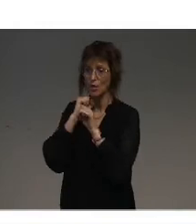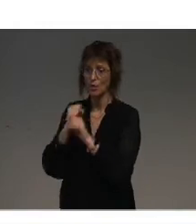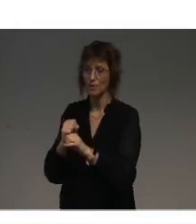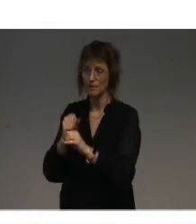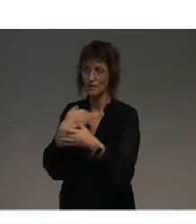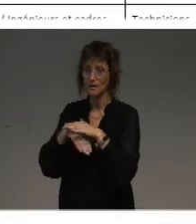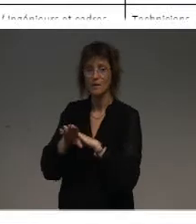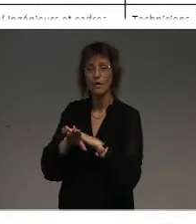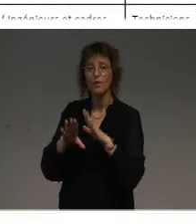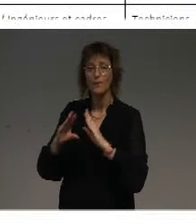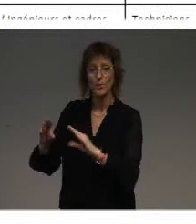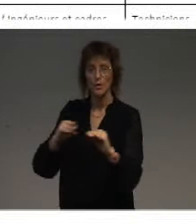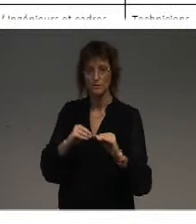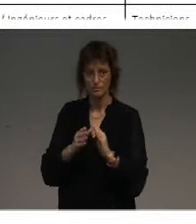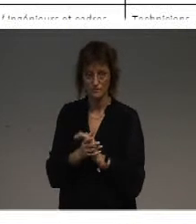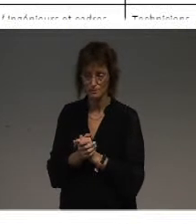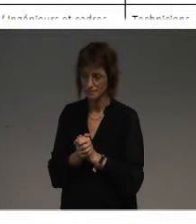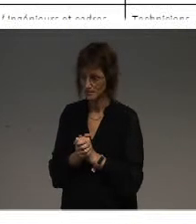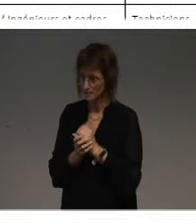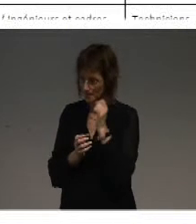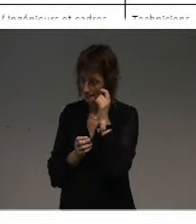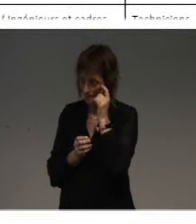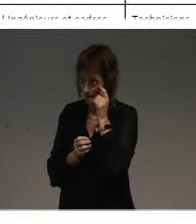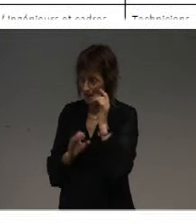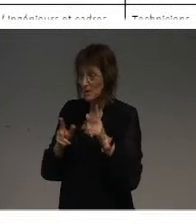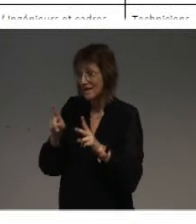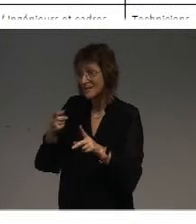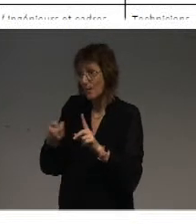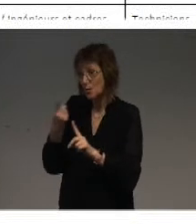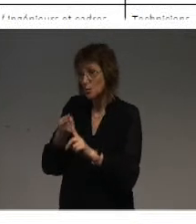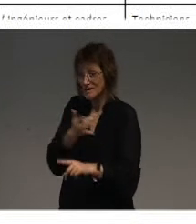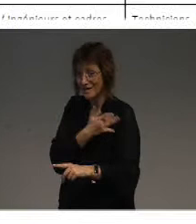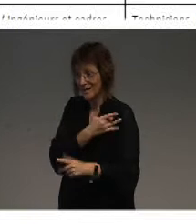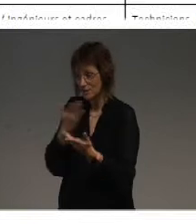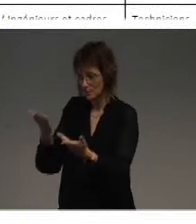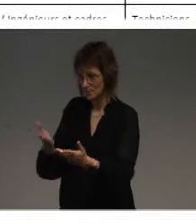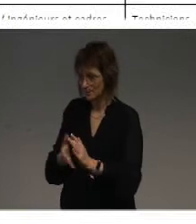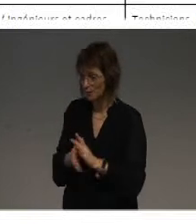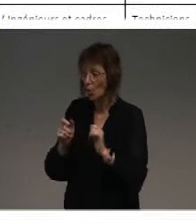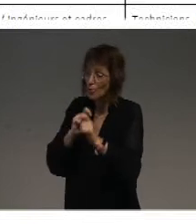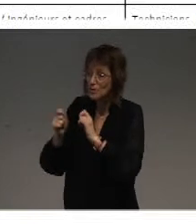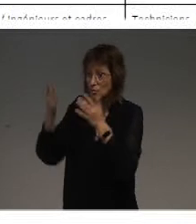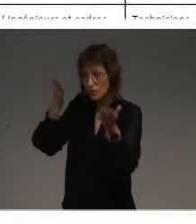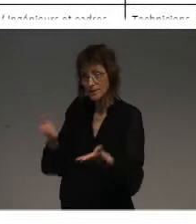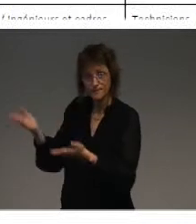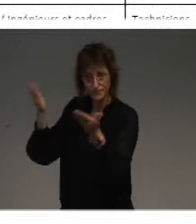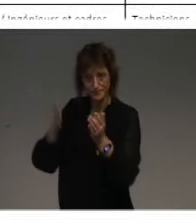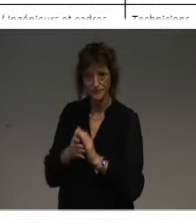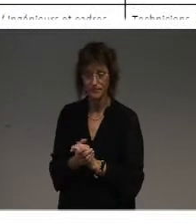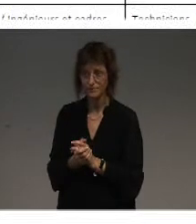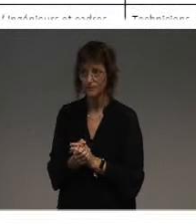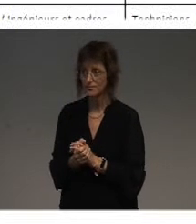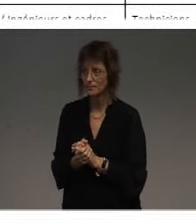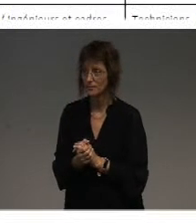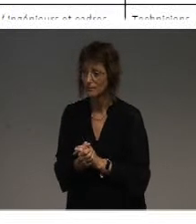d'études. Alors voilà, ce qui est peut-être le plus intéressant, on peut s'y arrêter, s'y attabler un petit moment. On a dégagé donc